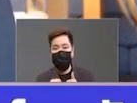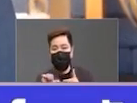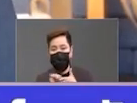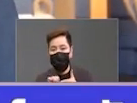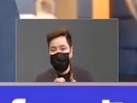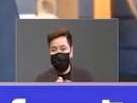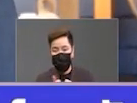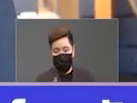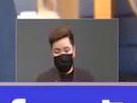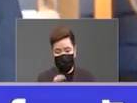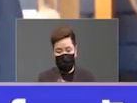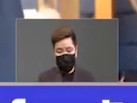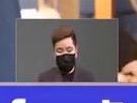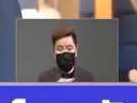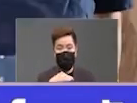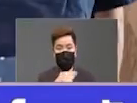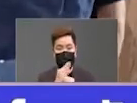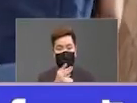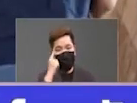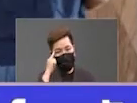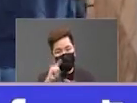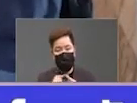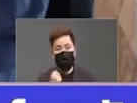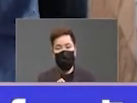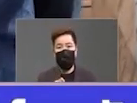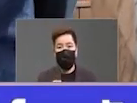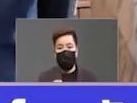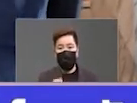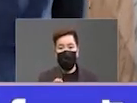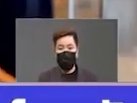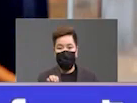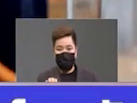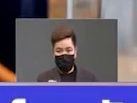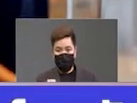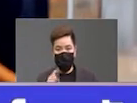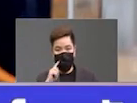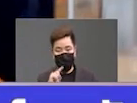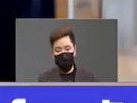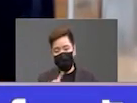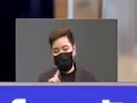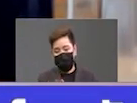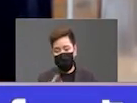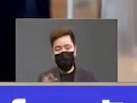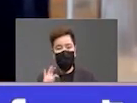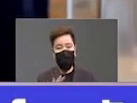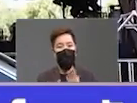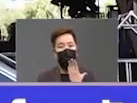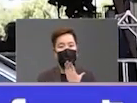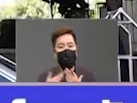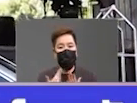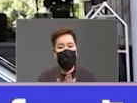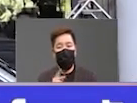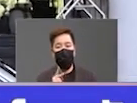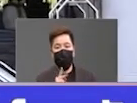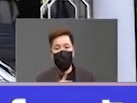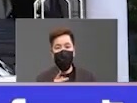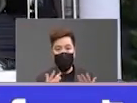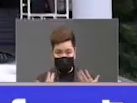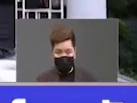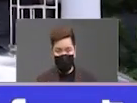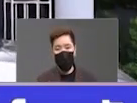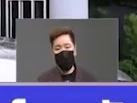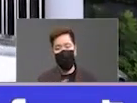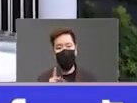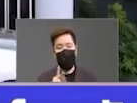ก็ถ้าเป็นนิติบุคคลเนี่ยเราก็ดูแค่กำไรเนี่ยครับอย่างน้อยๆมีกำไร1 ปีจาก5ปีเนี่ยนะครับ